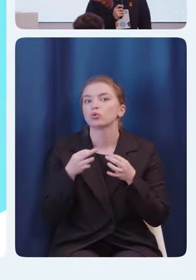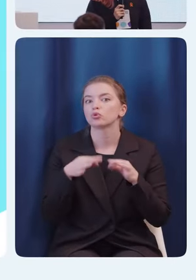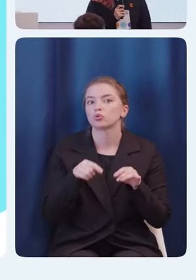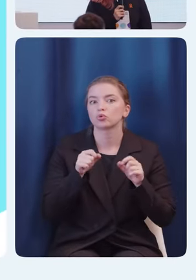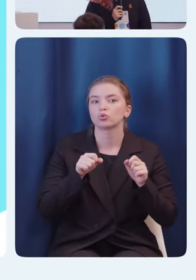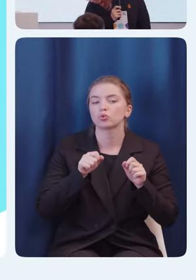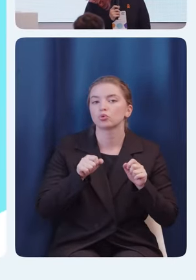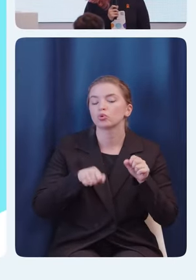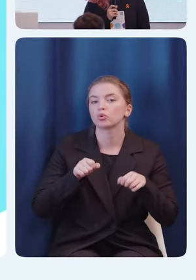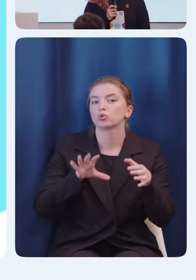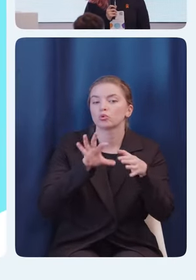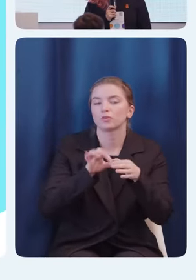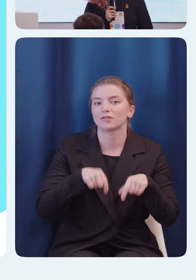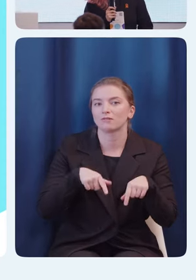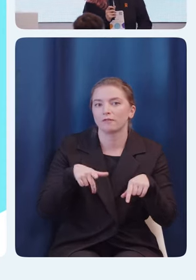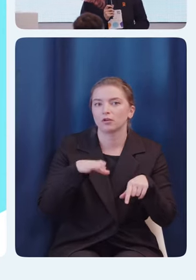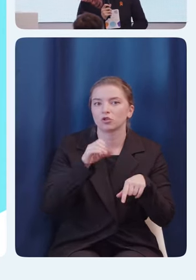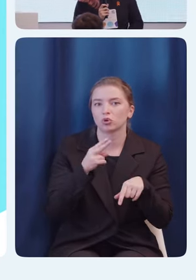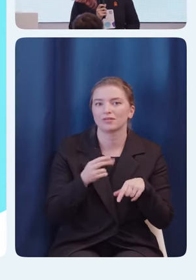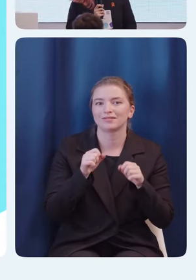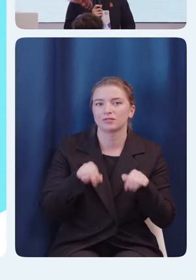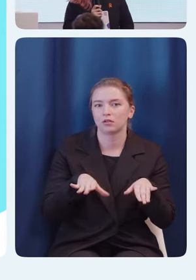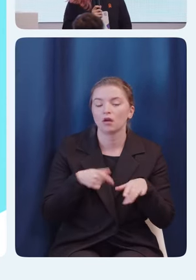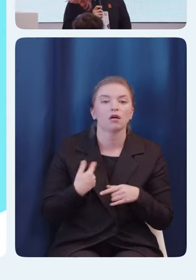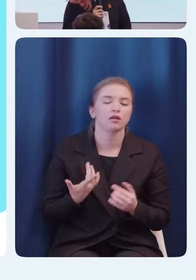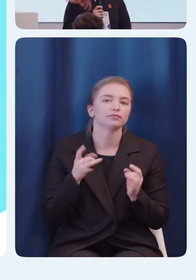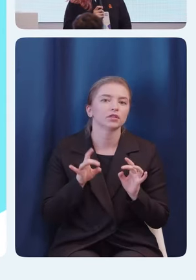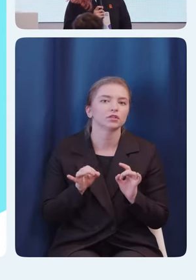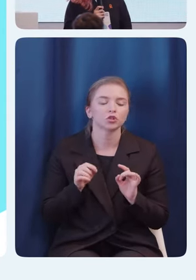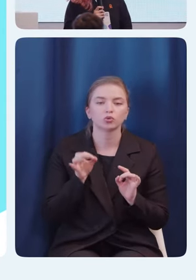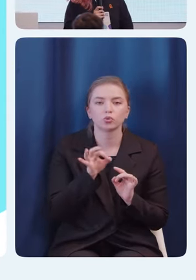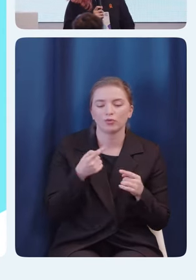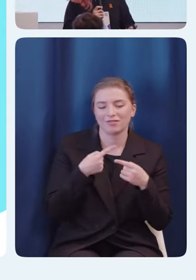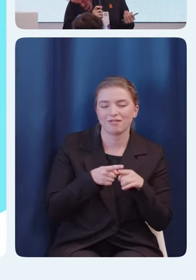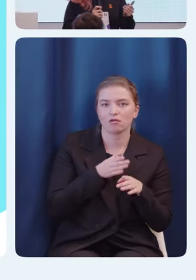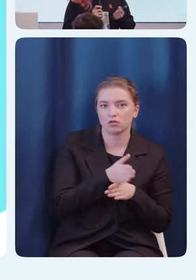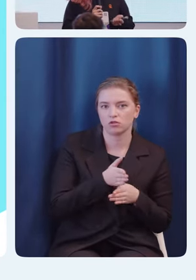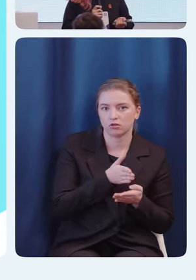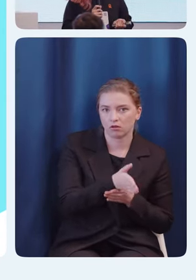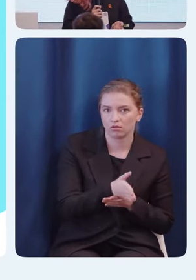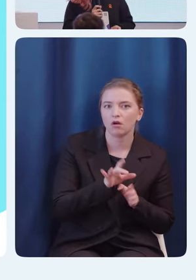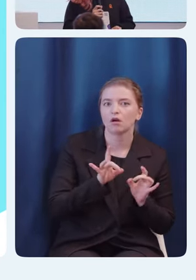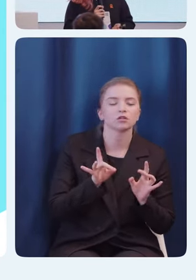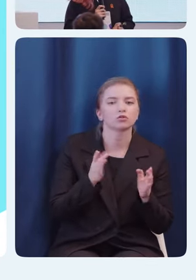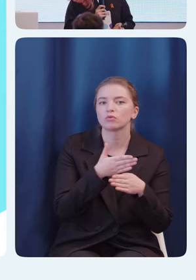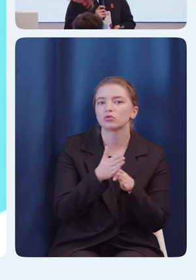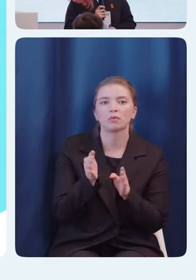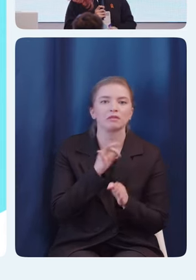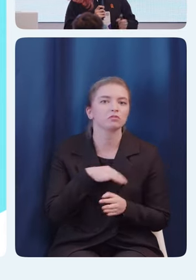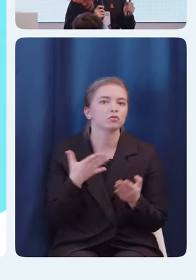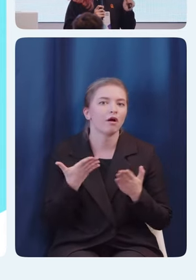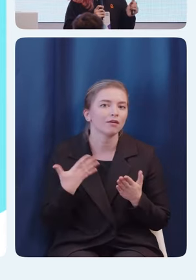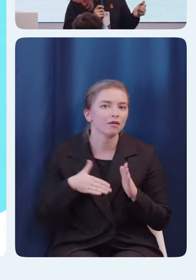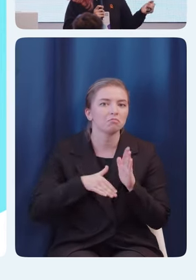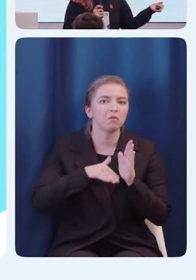небольшой технической части, где я расскажу о том, какие инструменты используются для повышения доступности, как